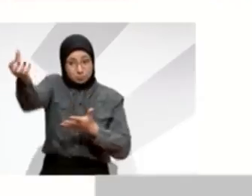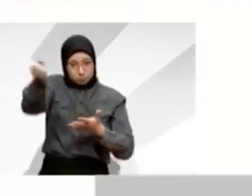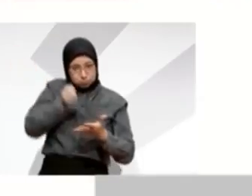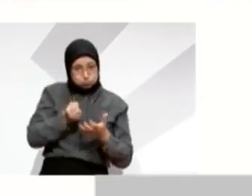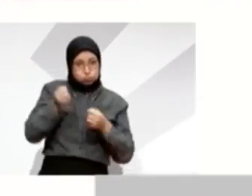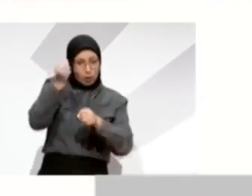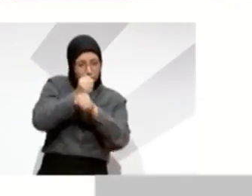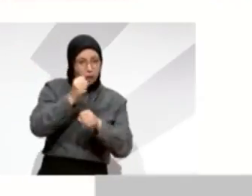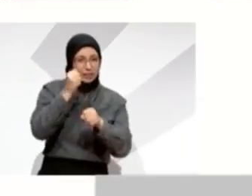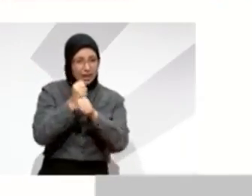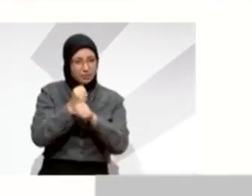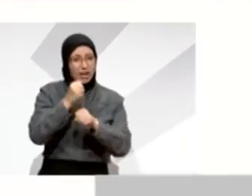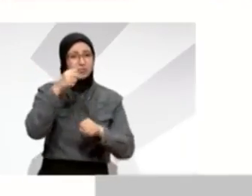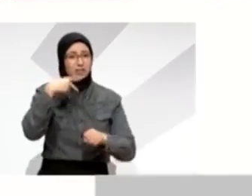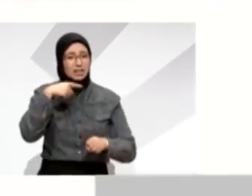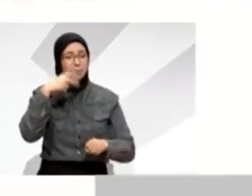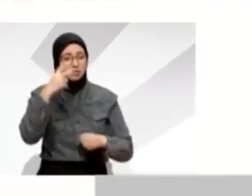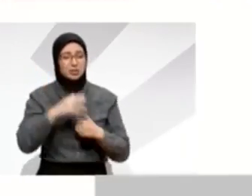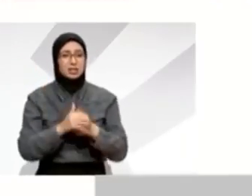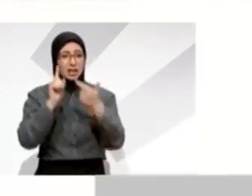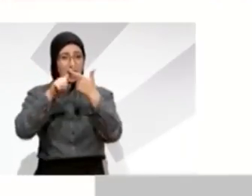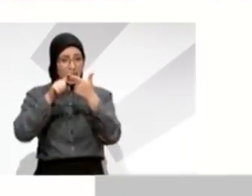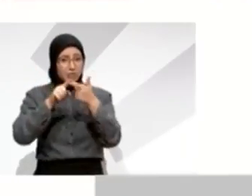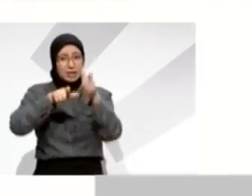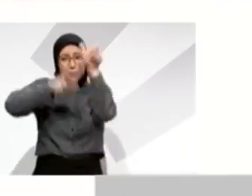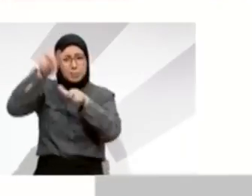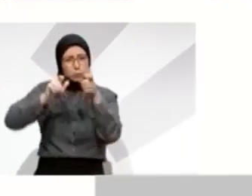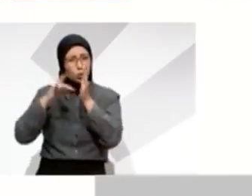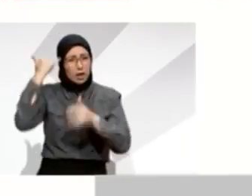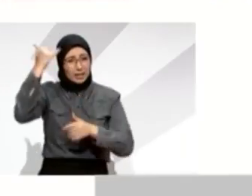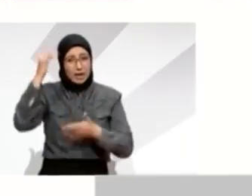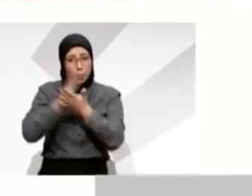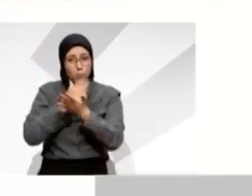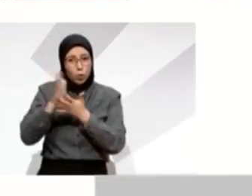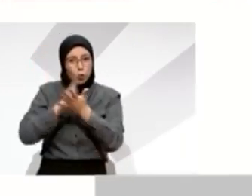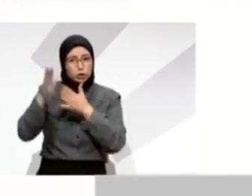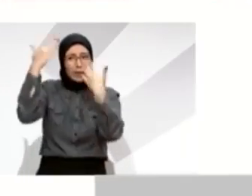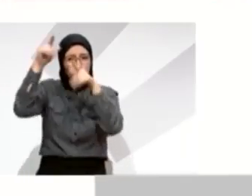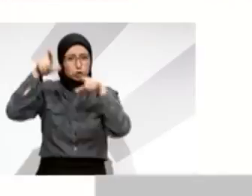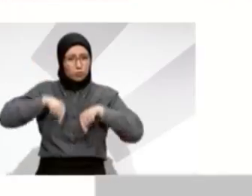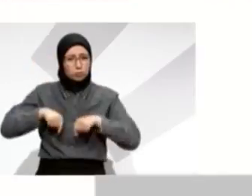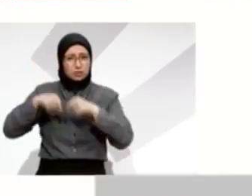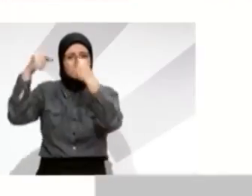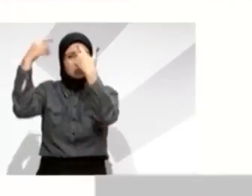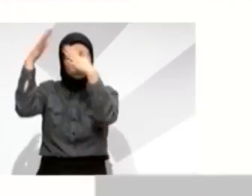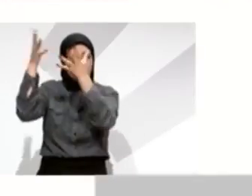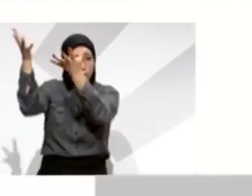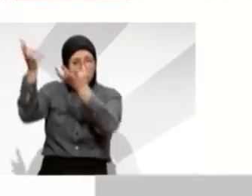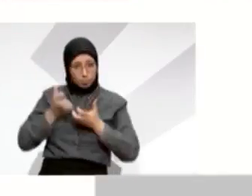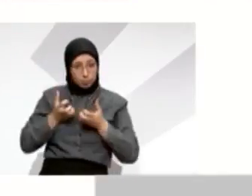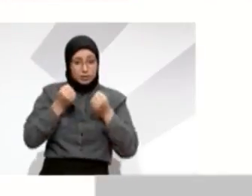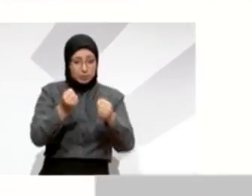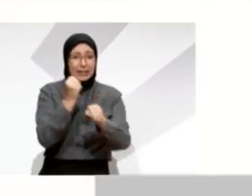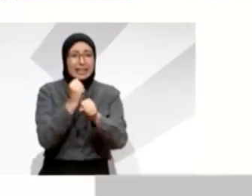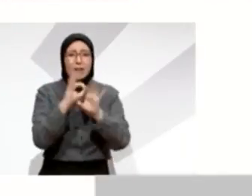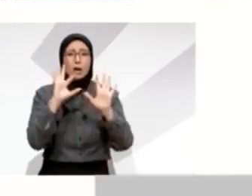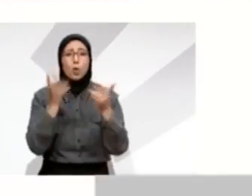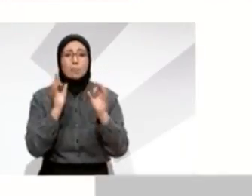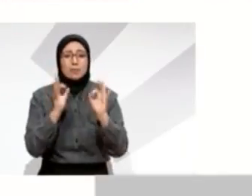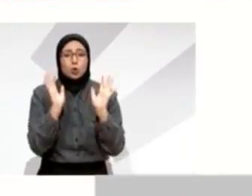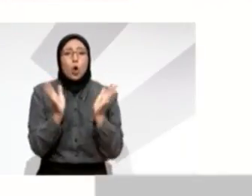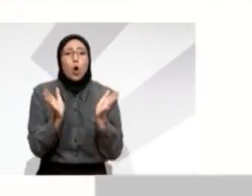ثانيا العمل على جلب الاستثمارات بالتعاون مع السلطات المحليه لانشاء محطات استشفائيه